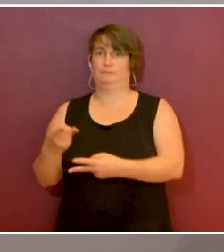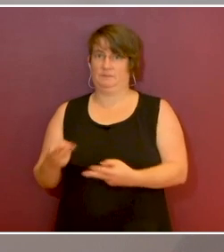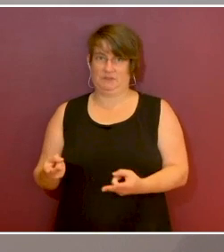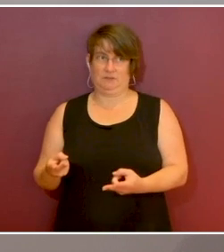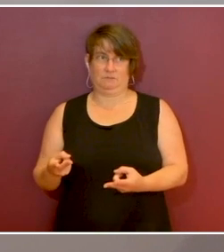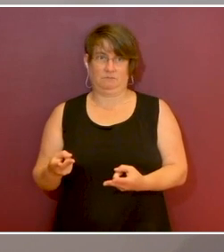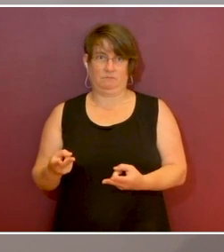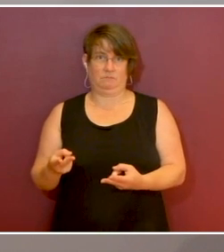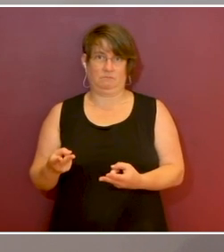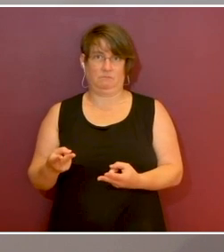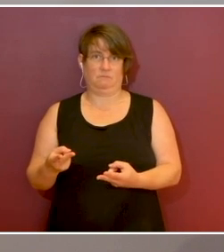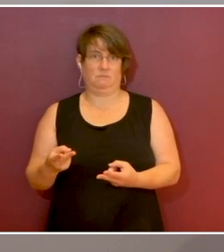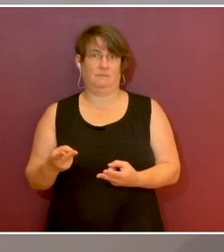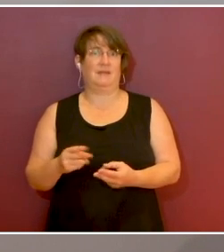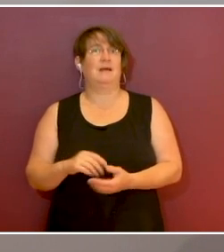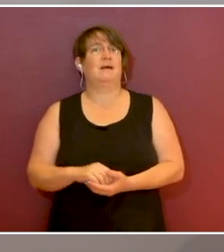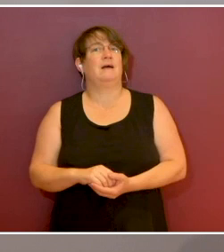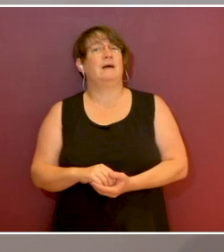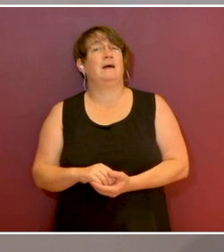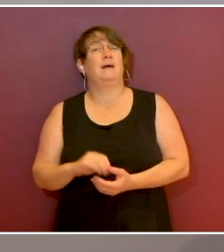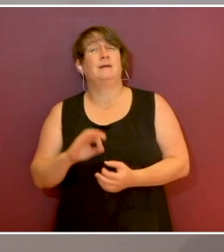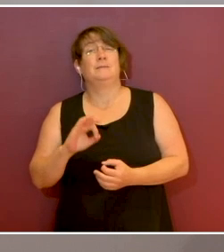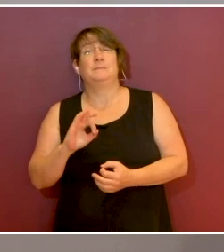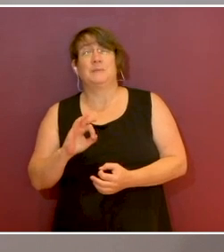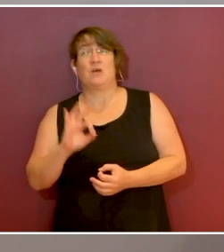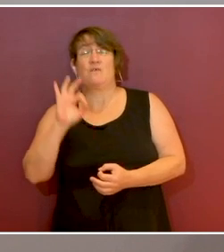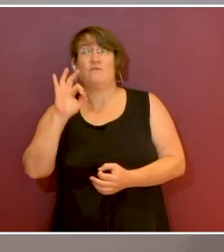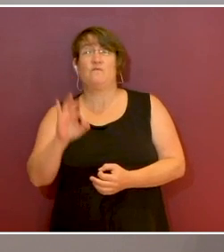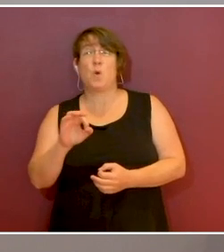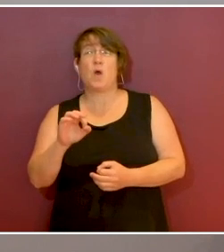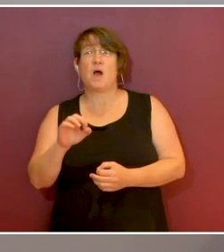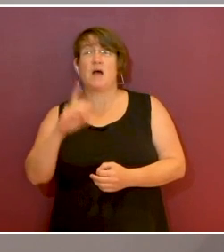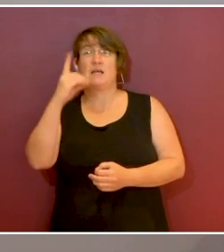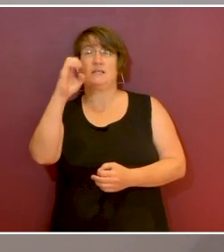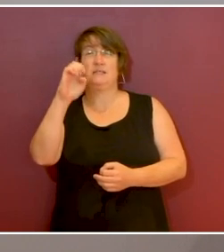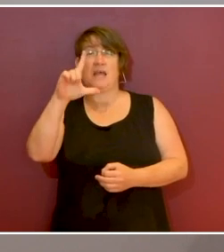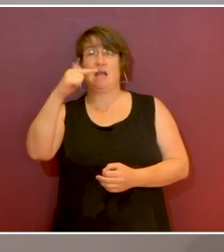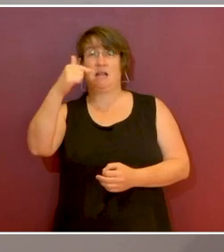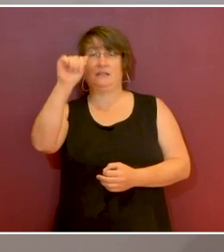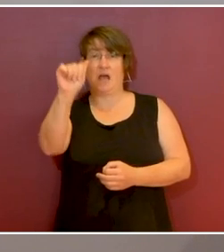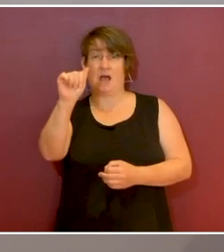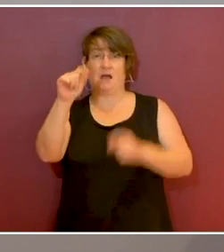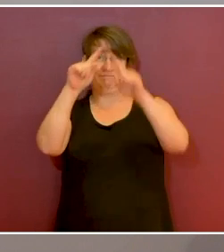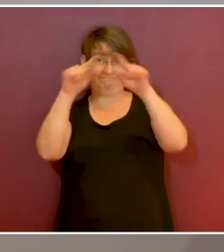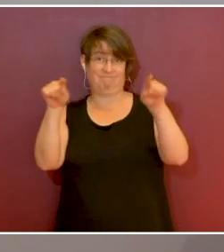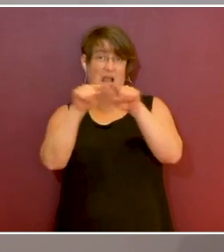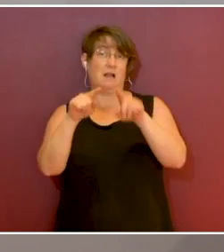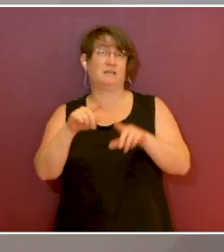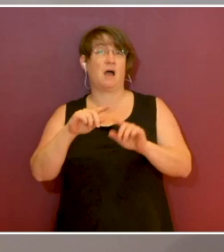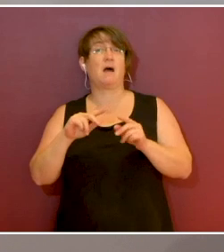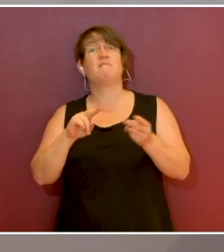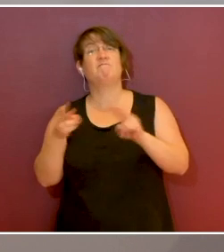befürchtet wurde. Und was das für Delta heißt, ist jetzt nicht so einfach ableitbar. Wir gehen ja im Moment davon